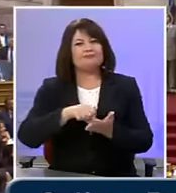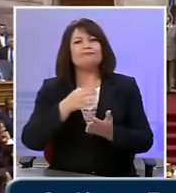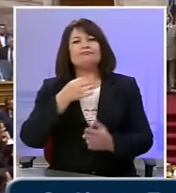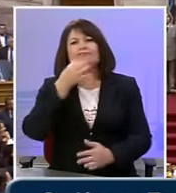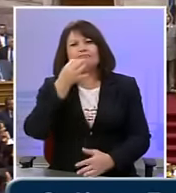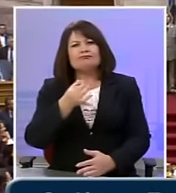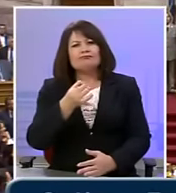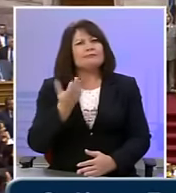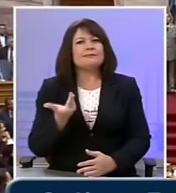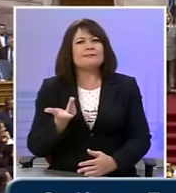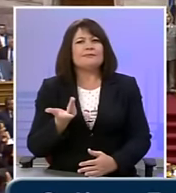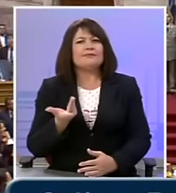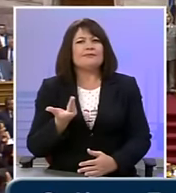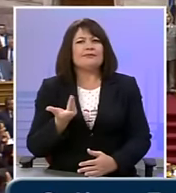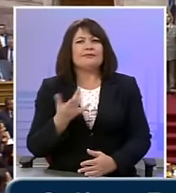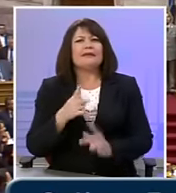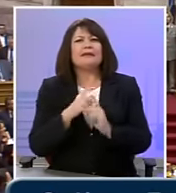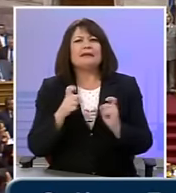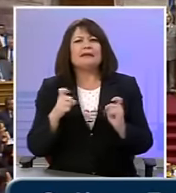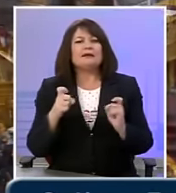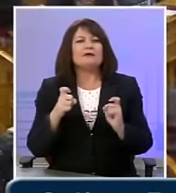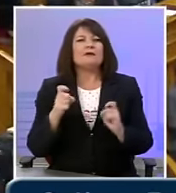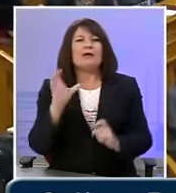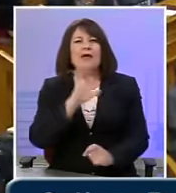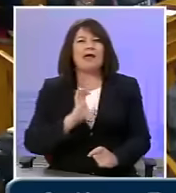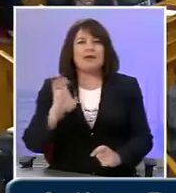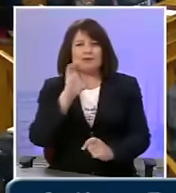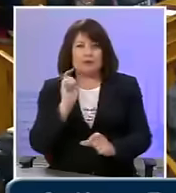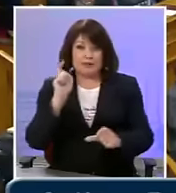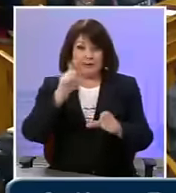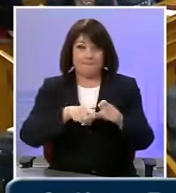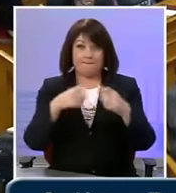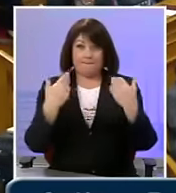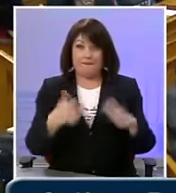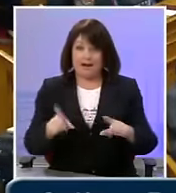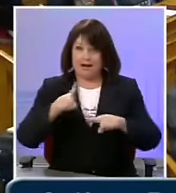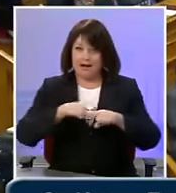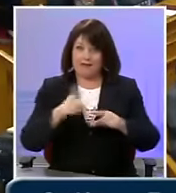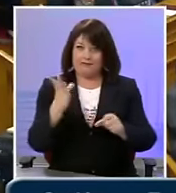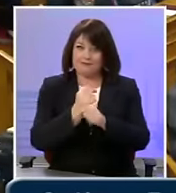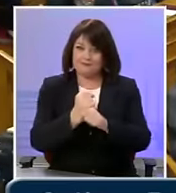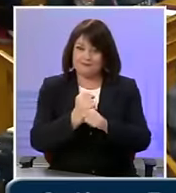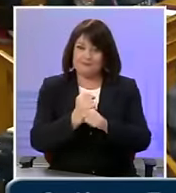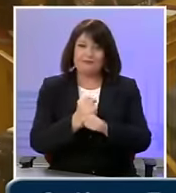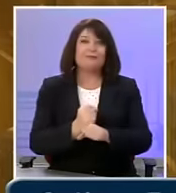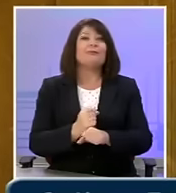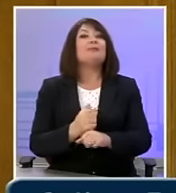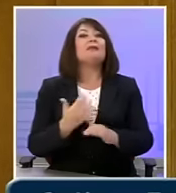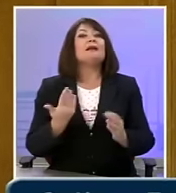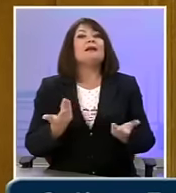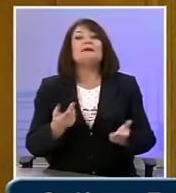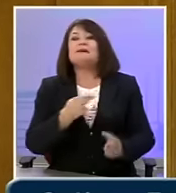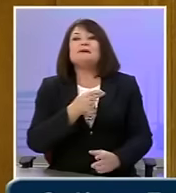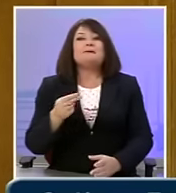αυτή η ευρωπαϊκή ολοκλήρωση δεν μπορεί παρά να